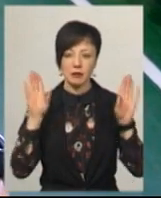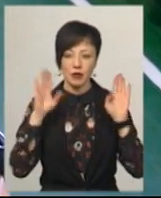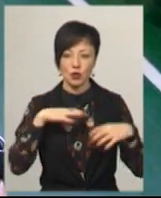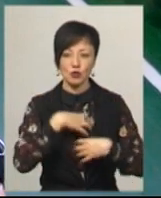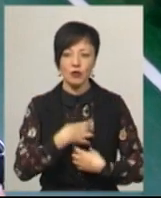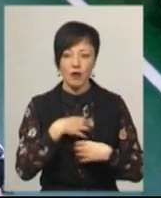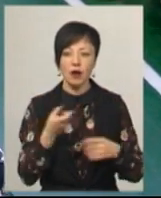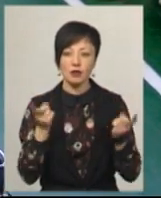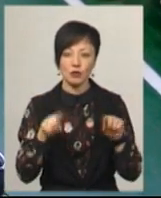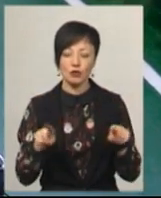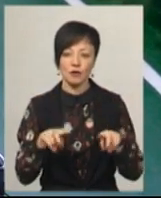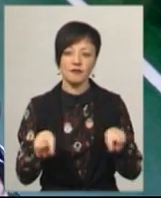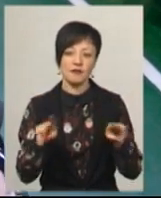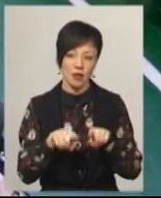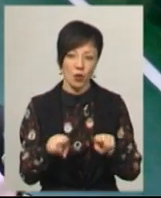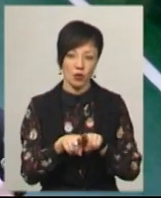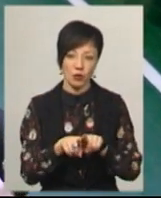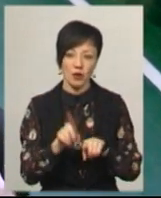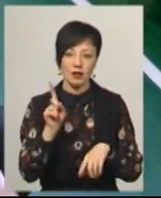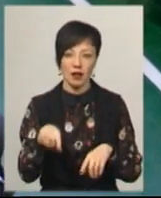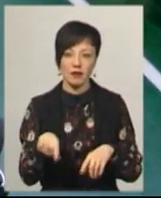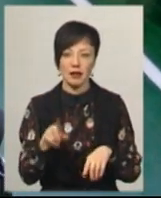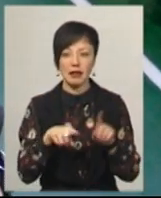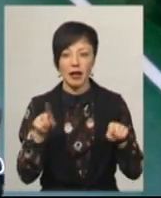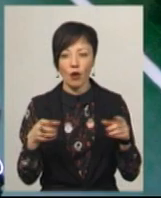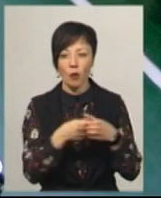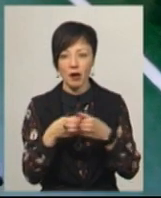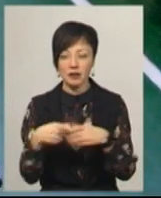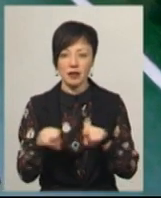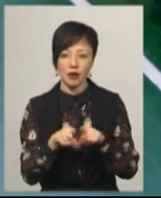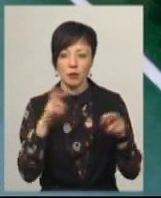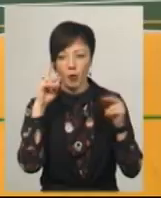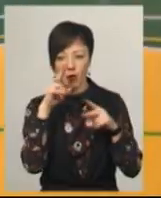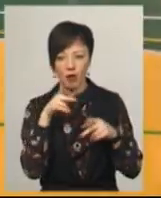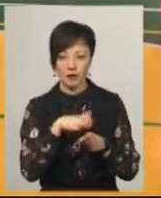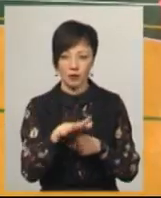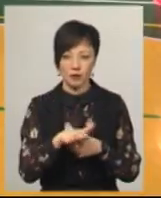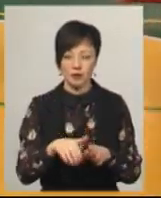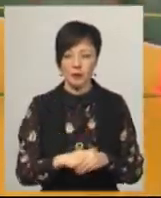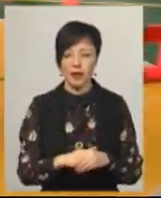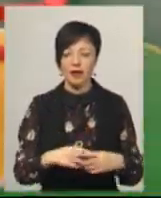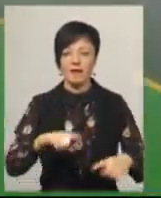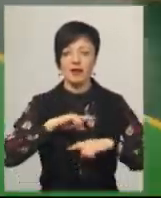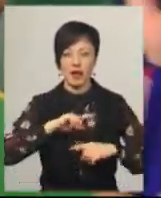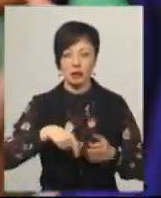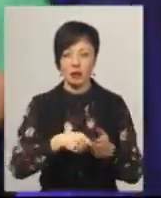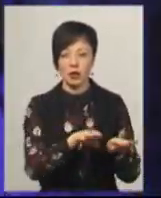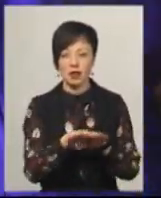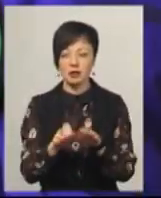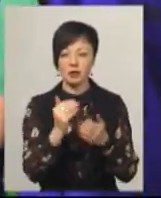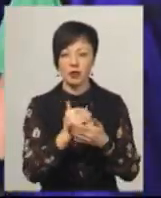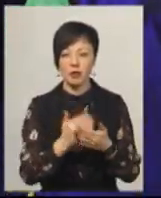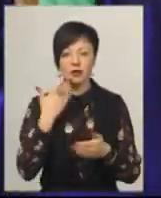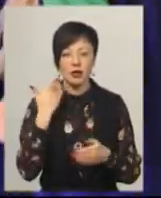сумувати, тому що все одно навіть деякі команди також припускали таких помилок. Фінал міської ліги за програмою «Дитяча